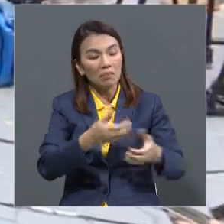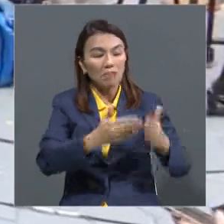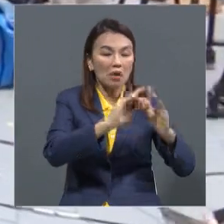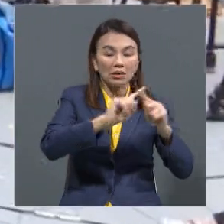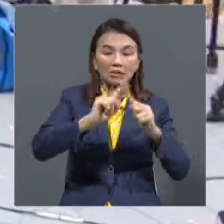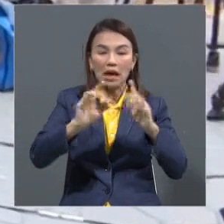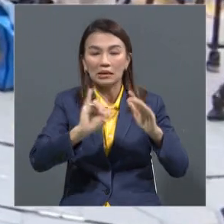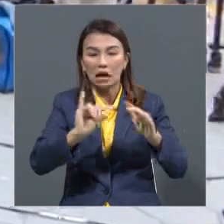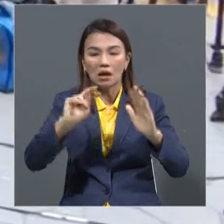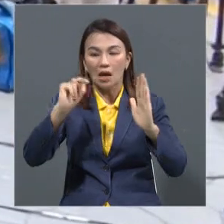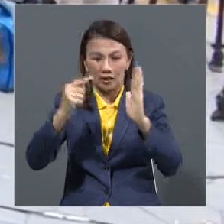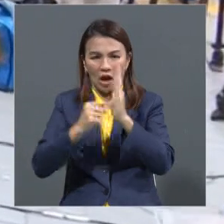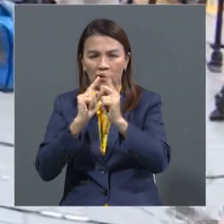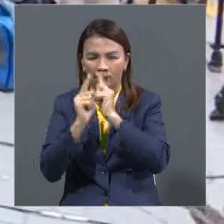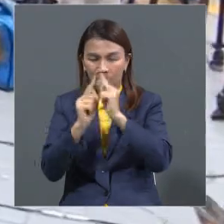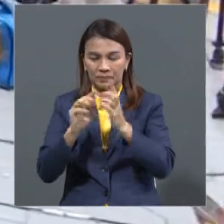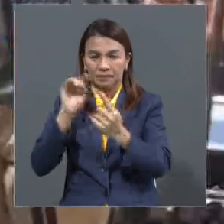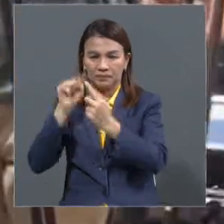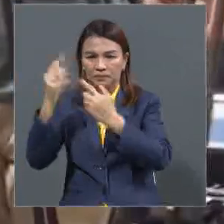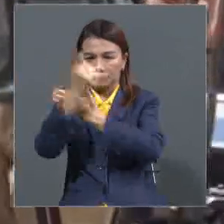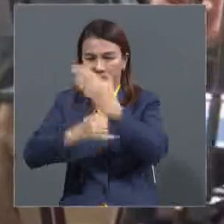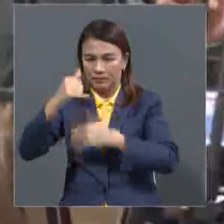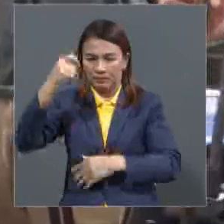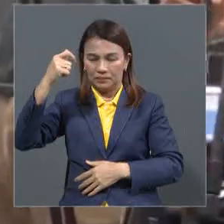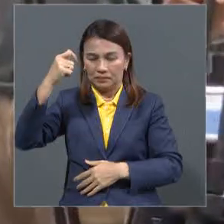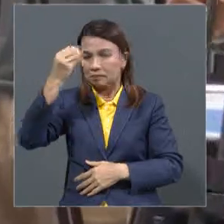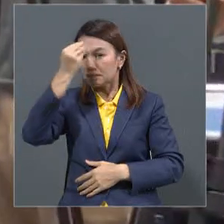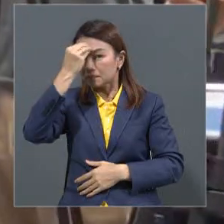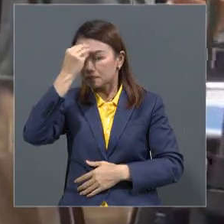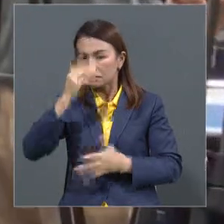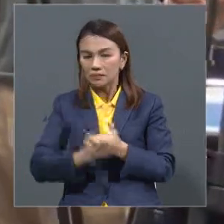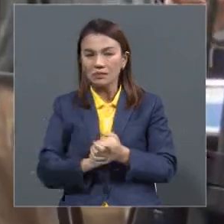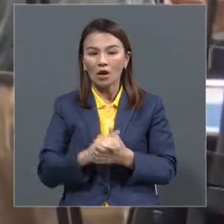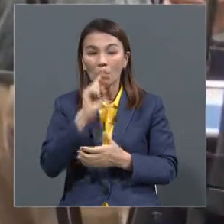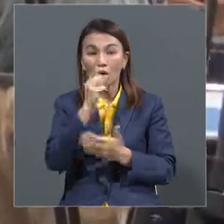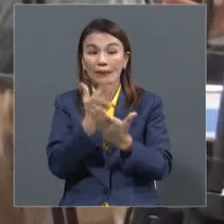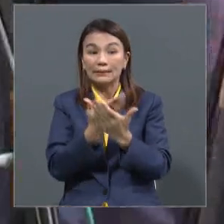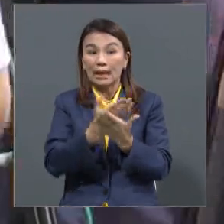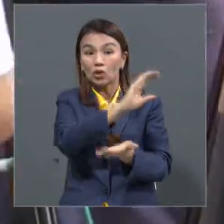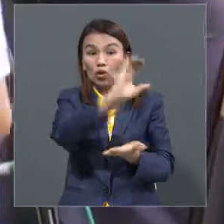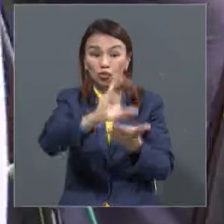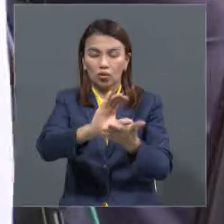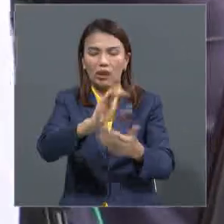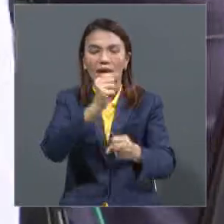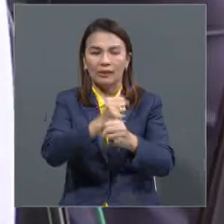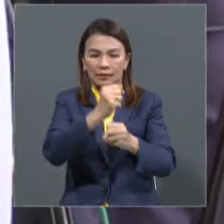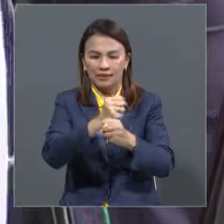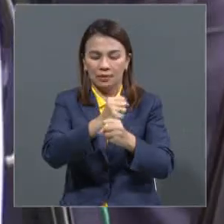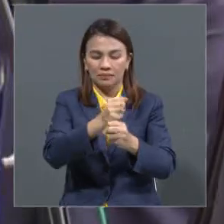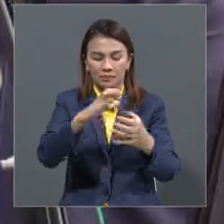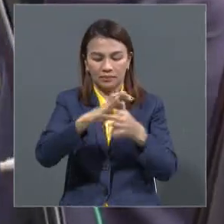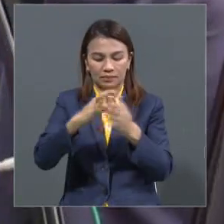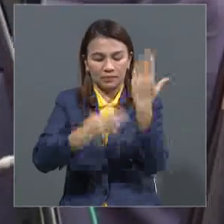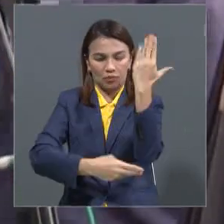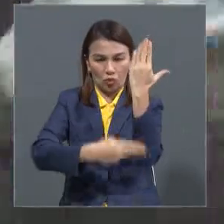นัดเคลียร์กันที่ญี่ปุ่นุ่นนะเพราะว่ามีการชวนให้เอาเงินมาลงทุนไปสร้างโรงพยาบาลที่ญี่ปุ่นแต่พอไม่คืบ